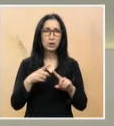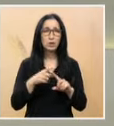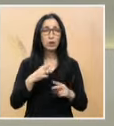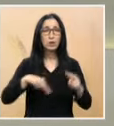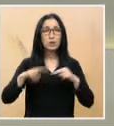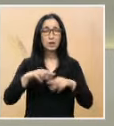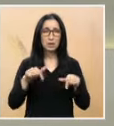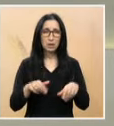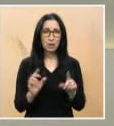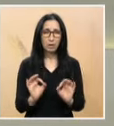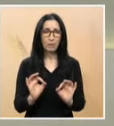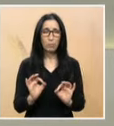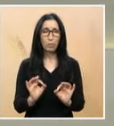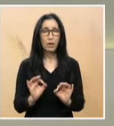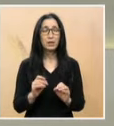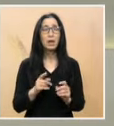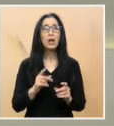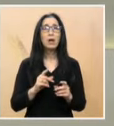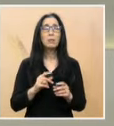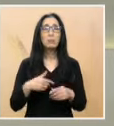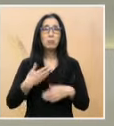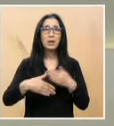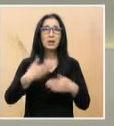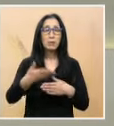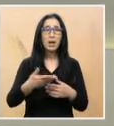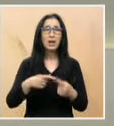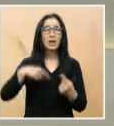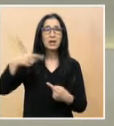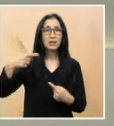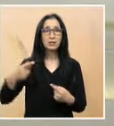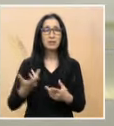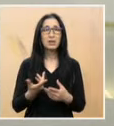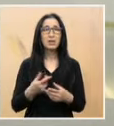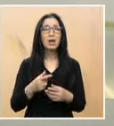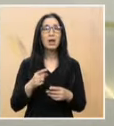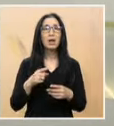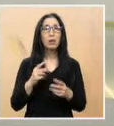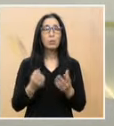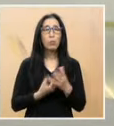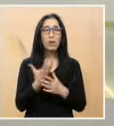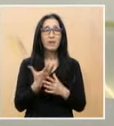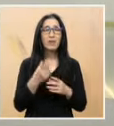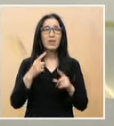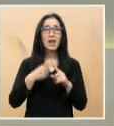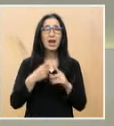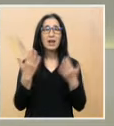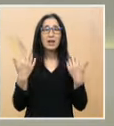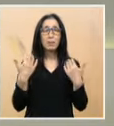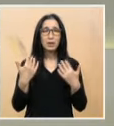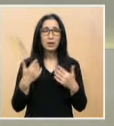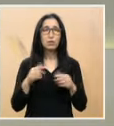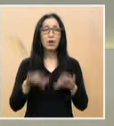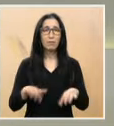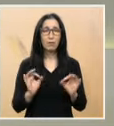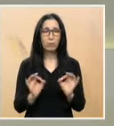традиционни и са търсени в момента. Като, разбира се, претърпяха развитие. Чистата хладилна техника, впоследствие появата на климатичната, а